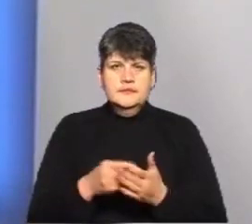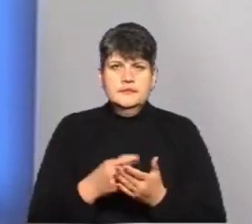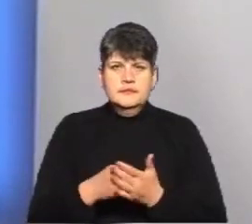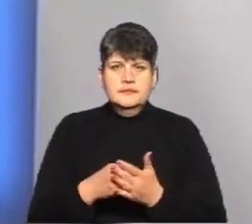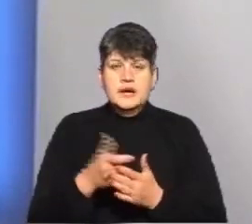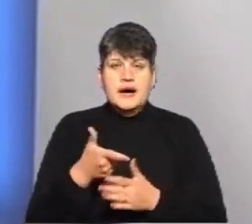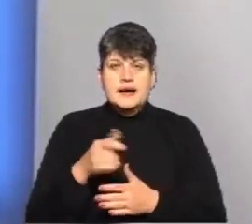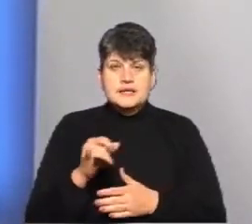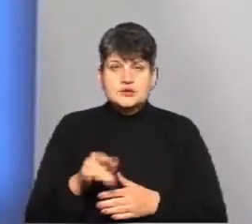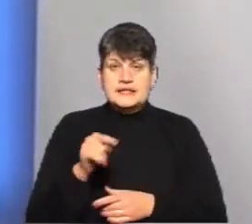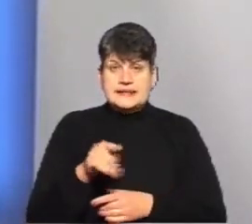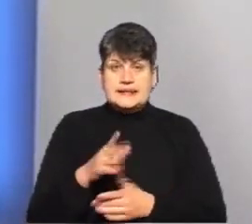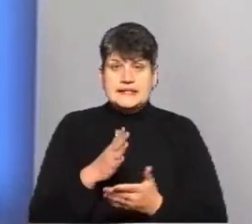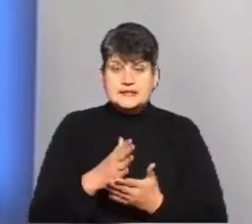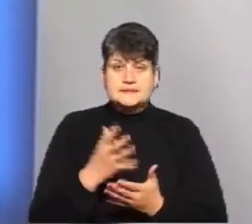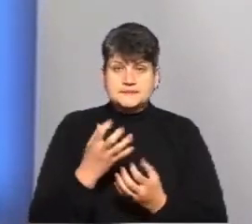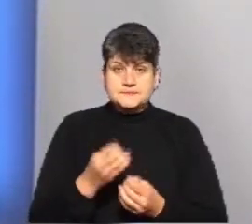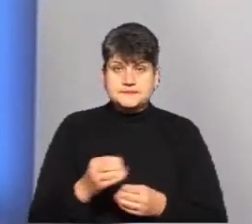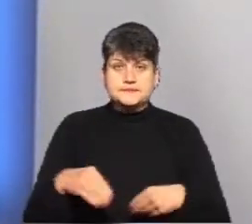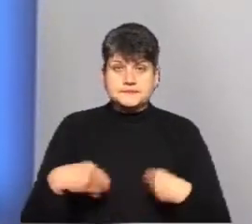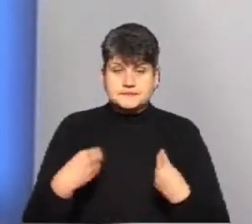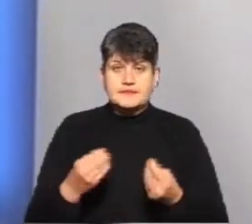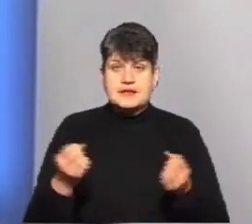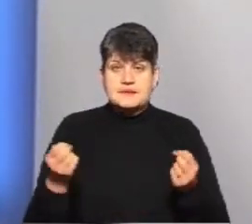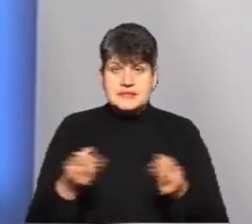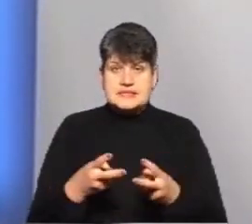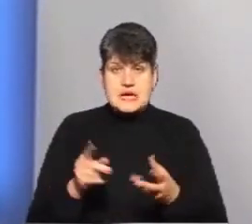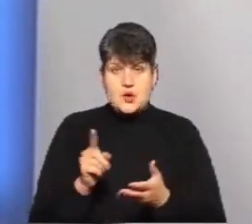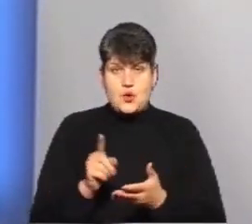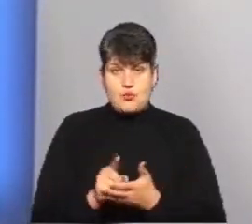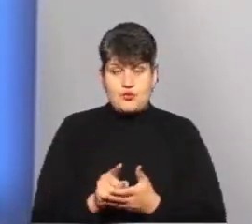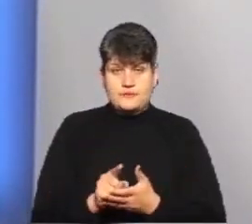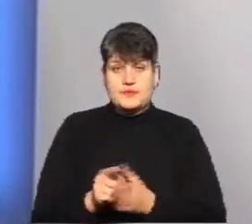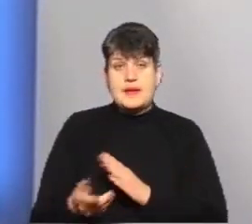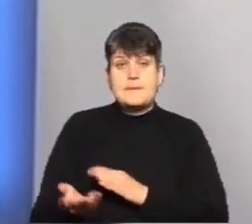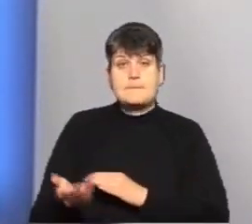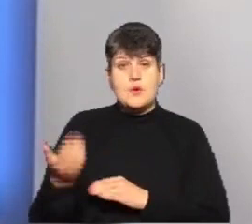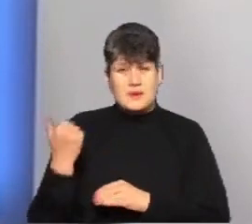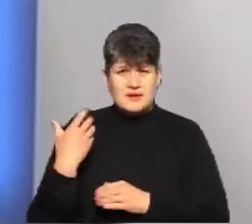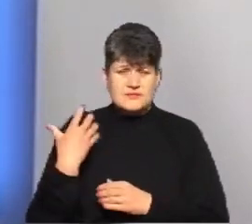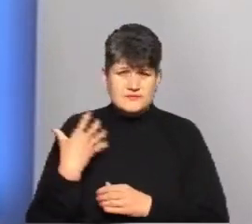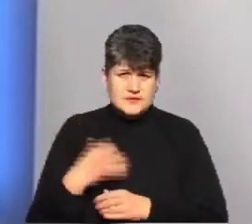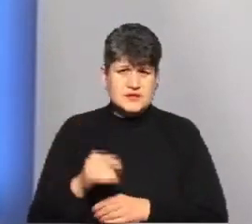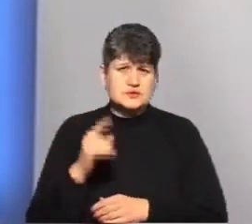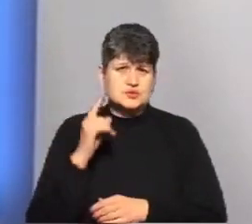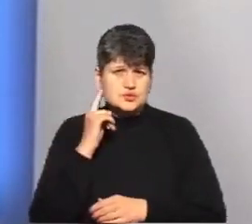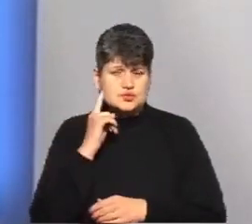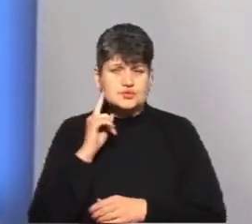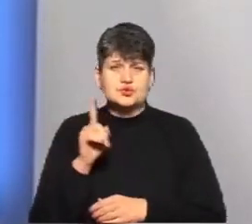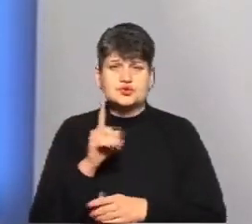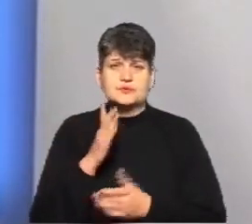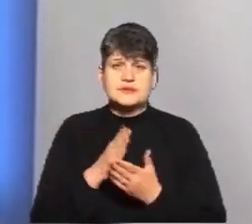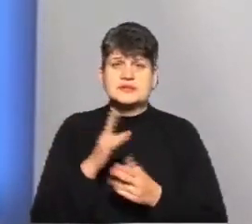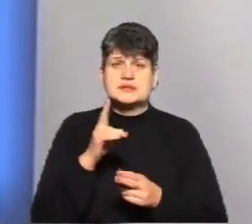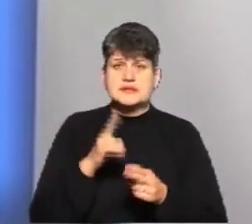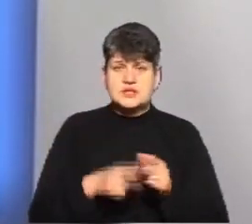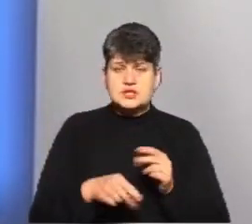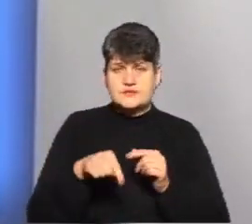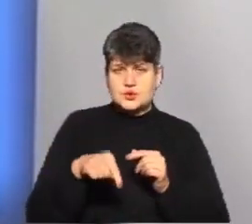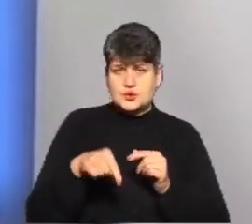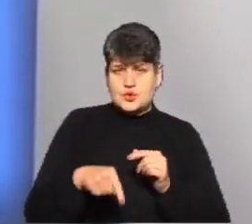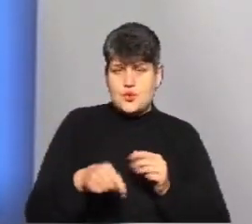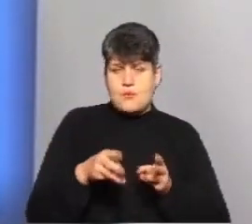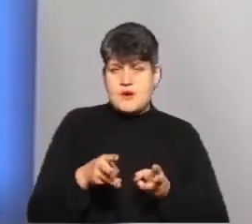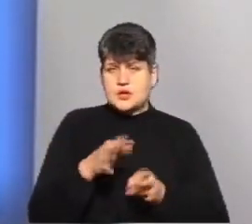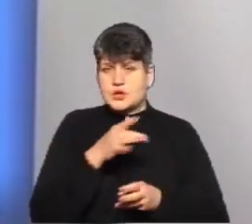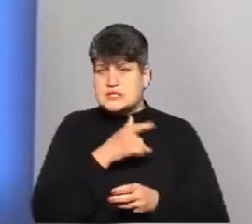діє оце покладання спеціальних обов'язків. І попередньо ми вже десь чули, що вона мала закінчитися в кінці цього опалювального сезону, її, мабуть,